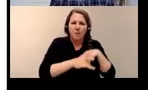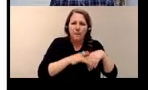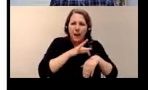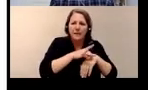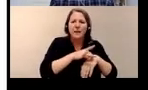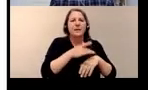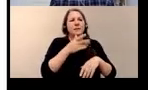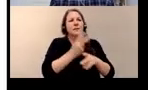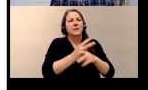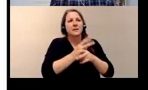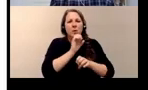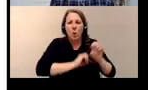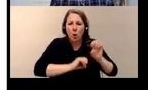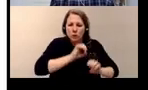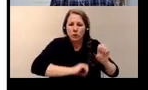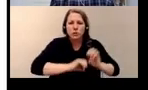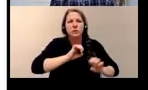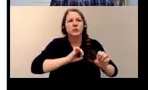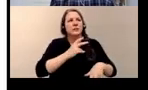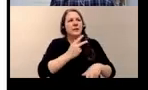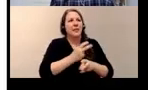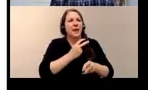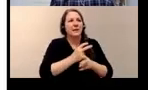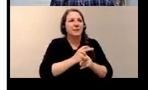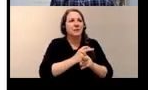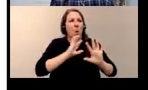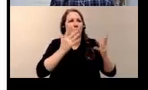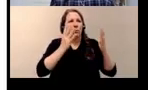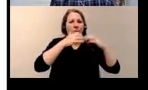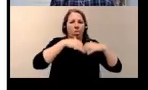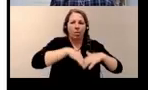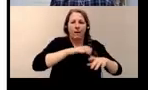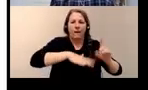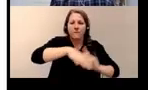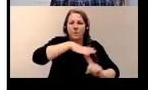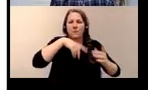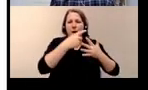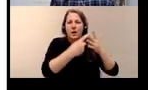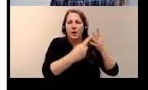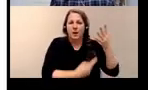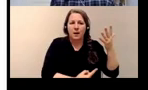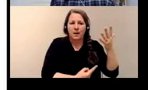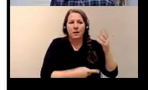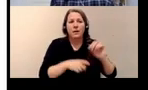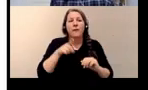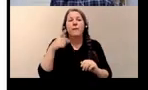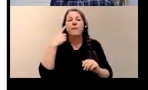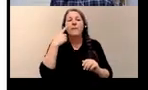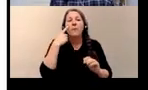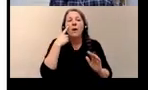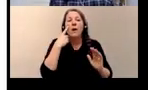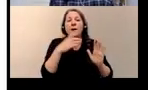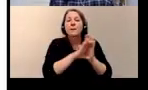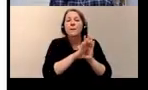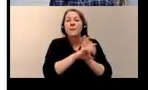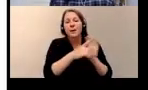au risque sinon d'un effondrement civilisationnel et environnemental hein, que j'ai représenté ici par le livre de Naomi